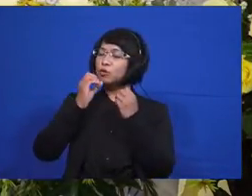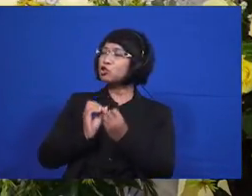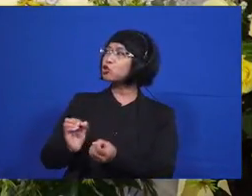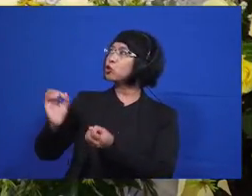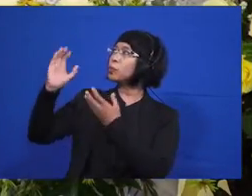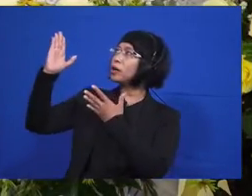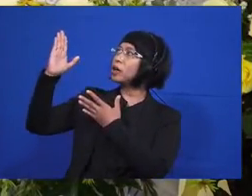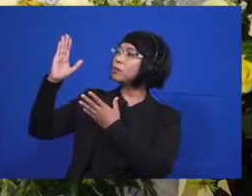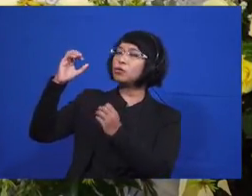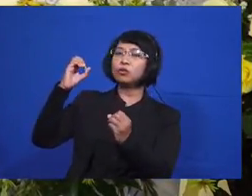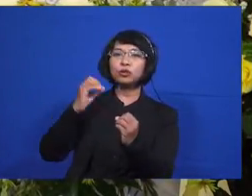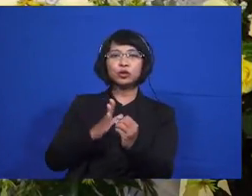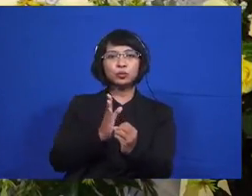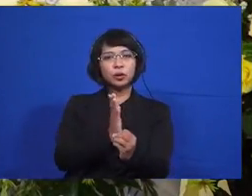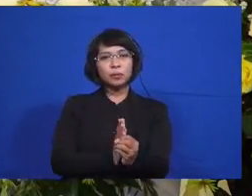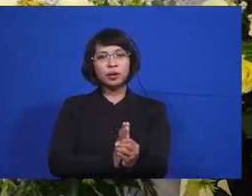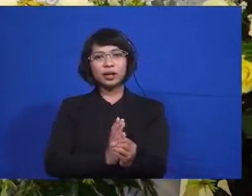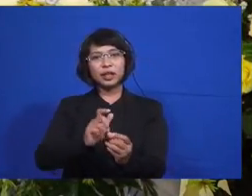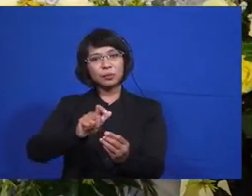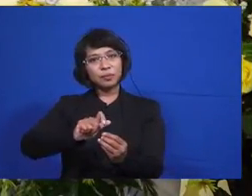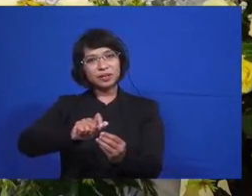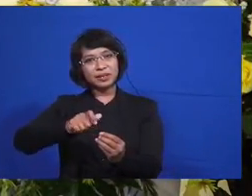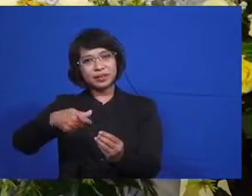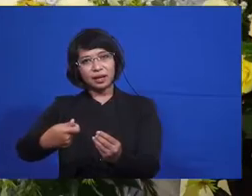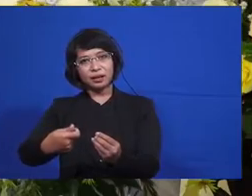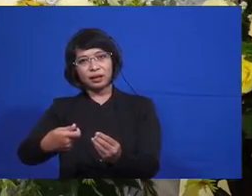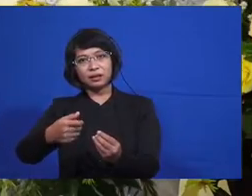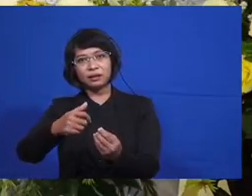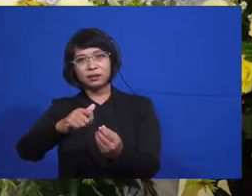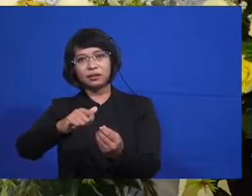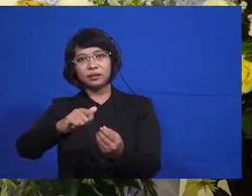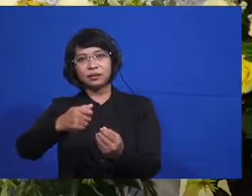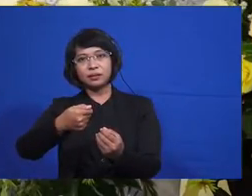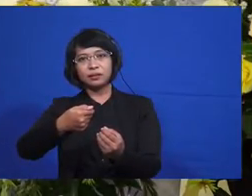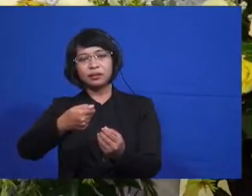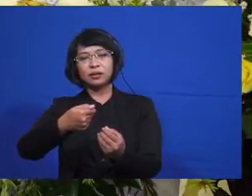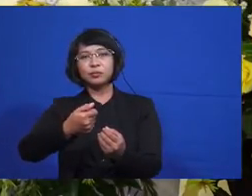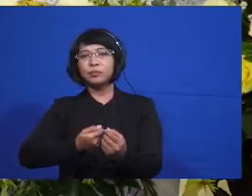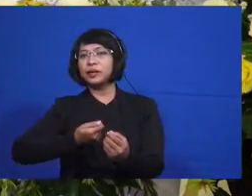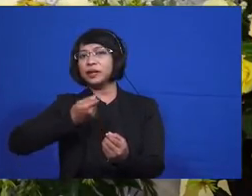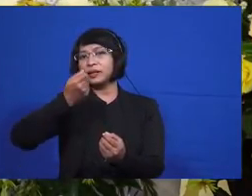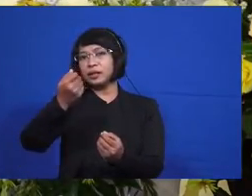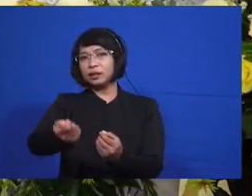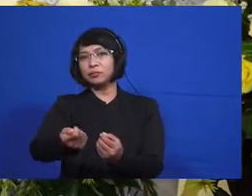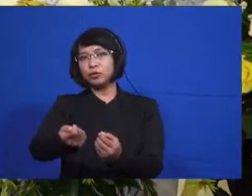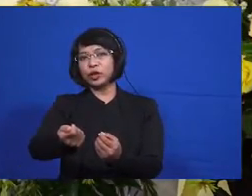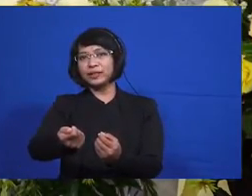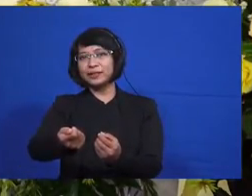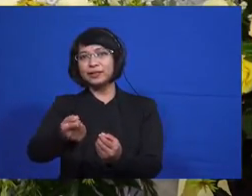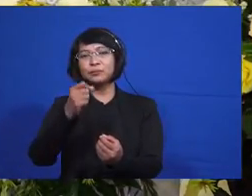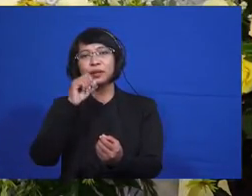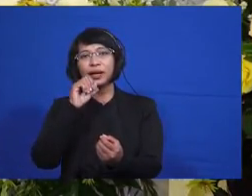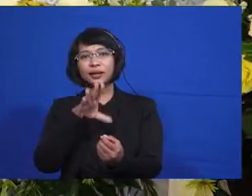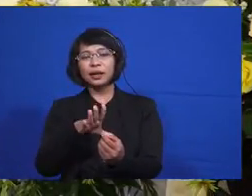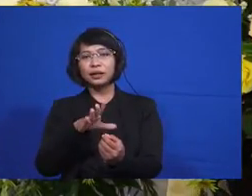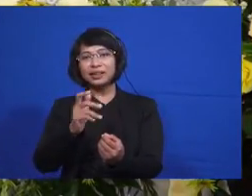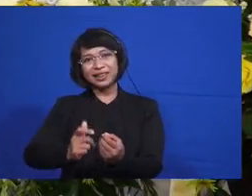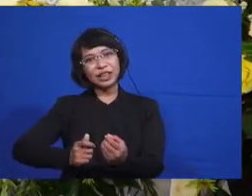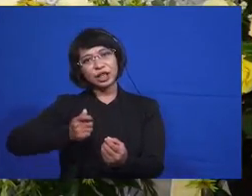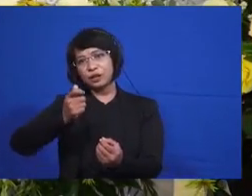Ia memberkati dan memecah-mecahkan, lalu memberikannya kepada murid-muridnya seraya berkata,